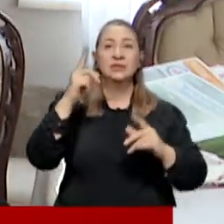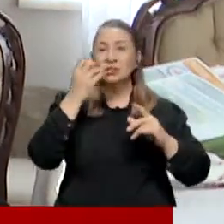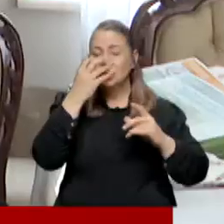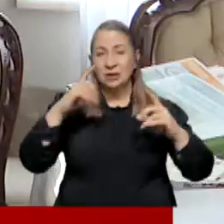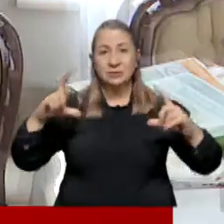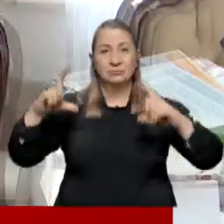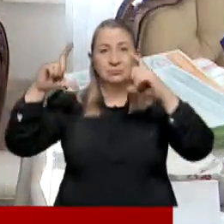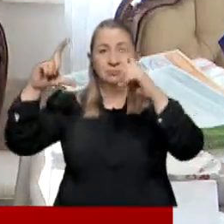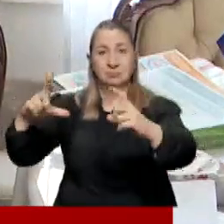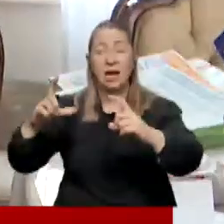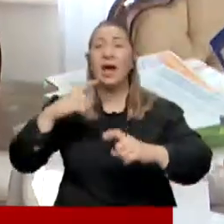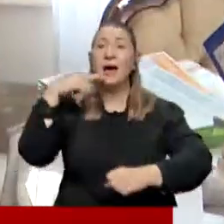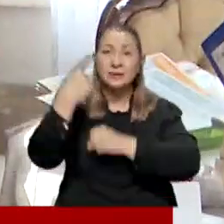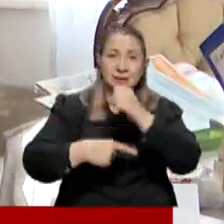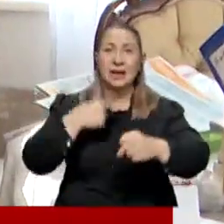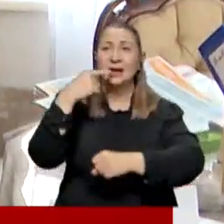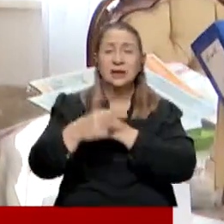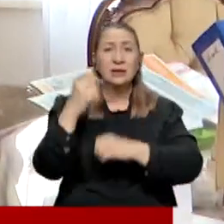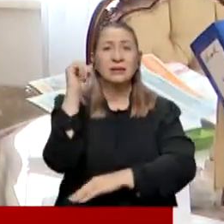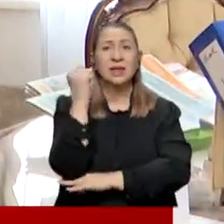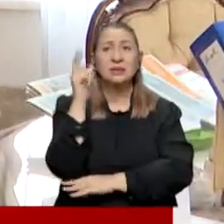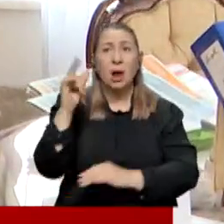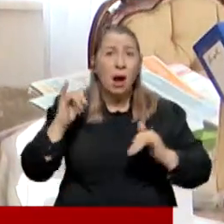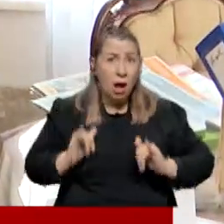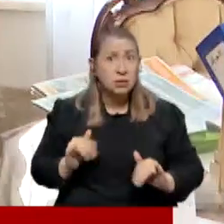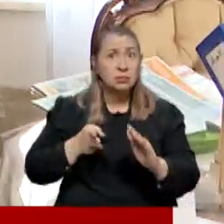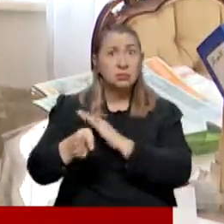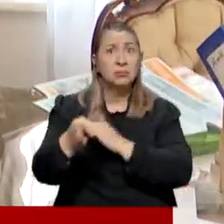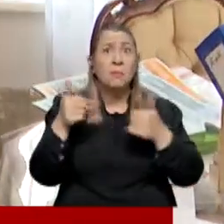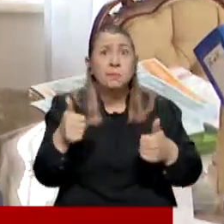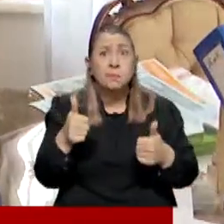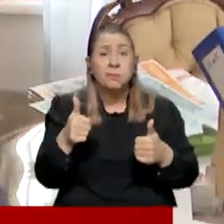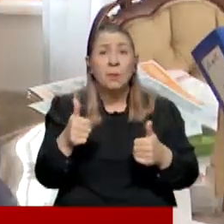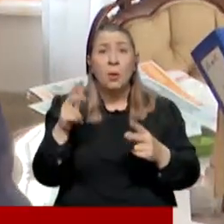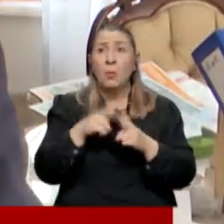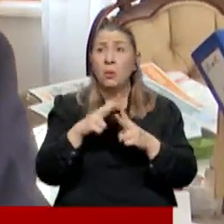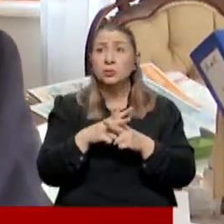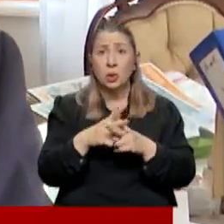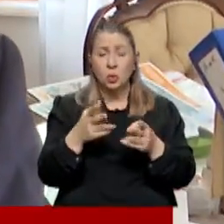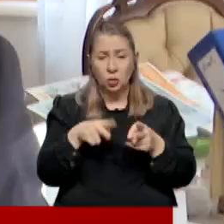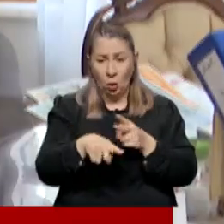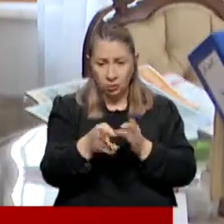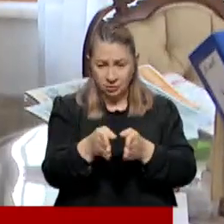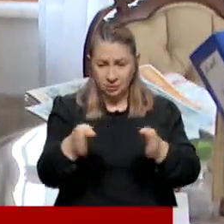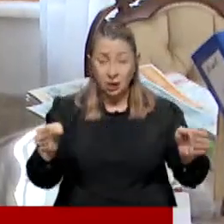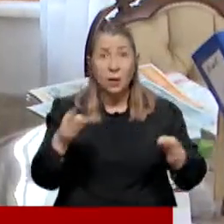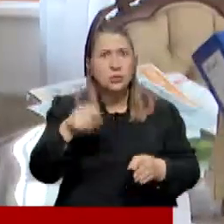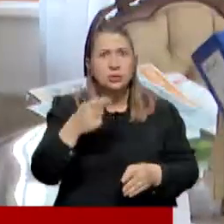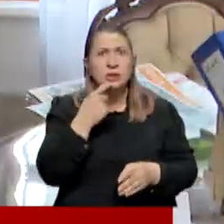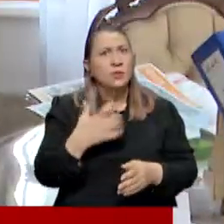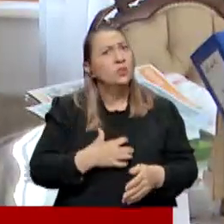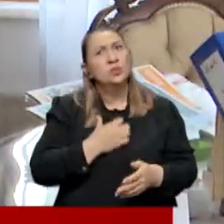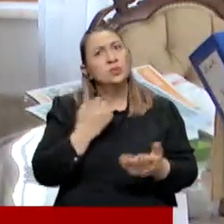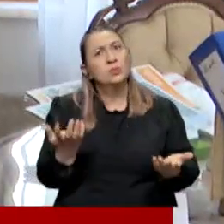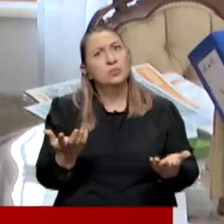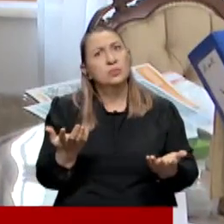çelenk bırakmak. Her sene Taksim'e rahatlıkla girebiliyorduk. Polisler yol açıyorlardı. Ama bu sene